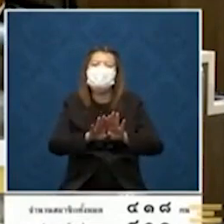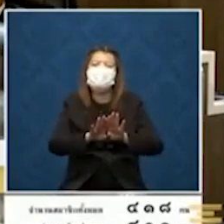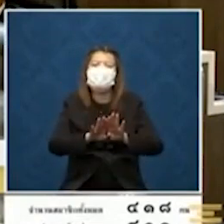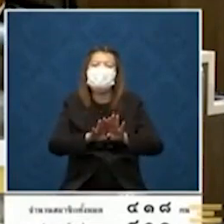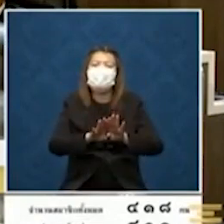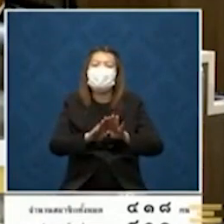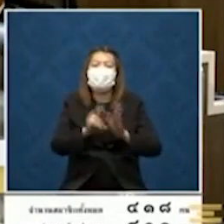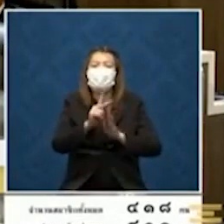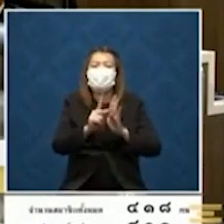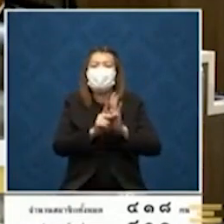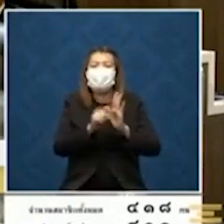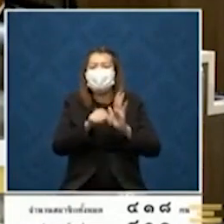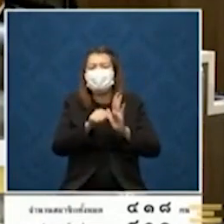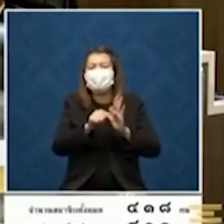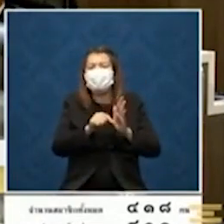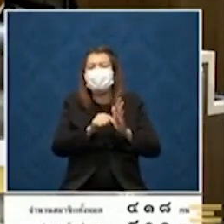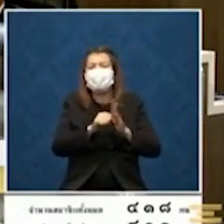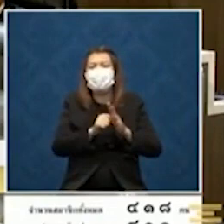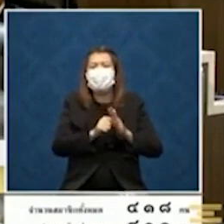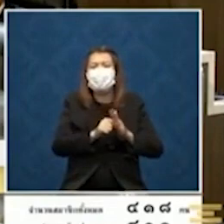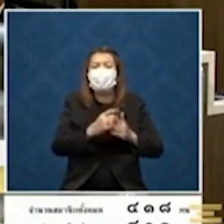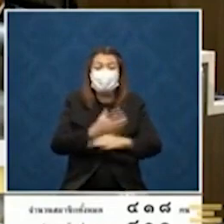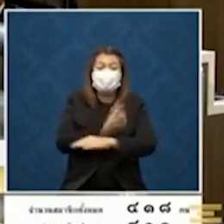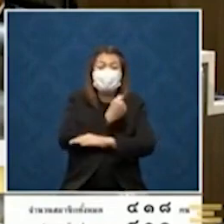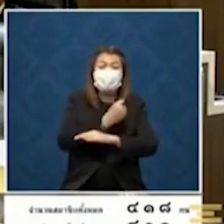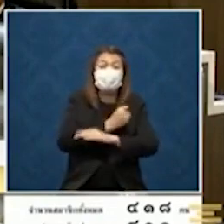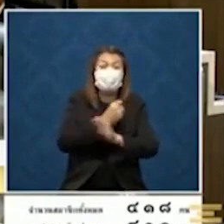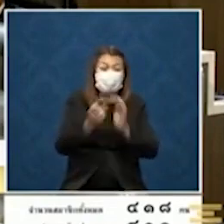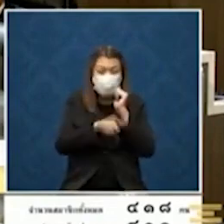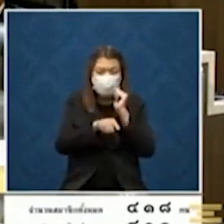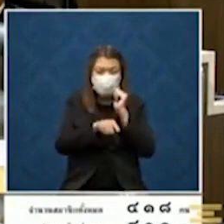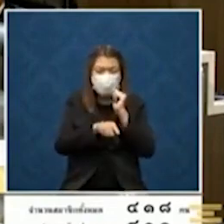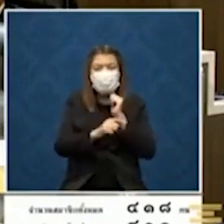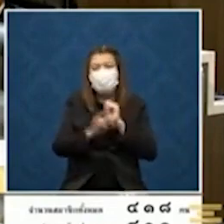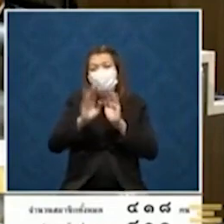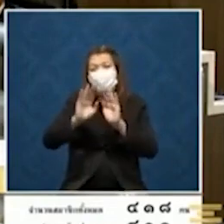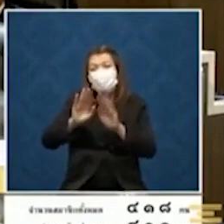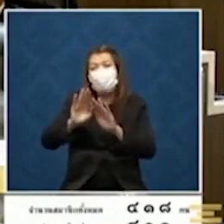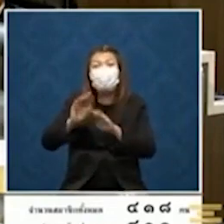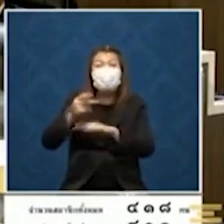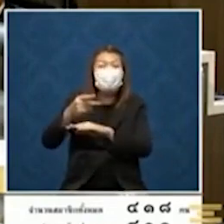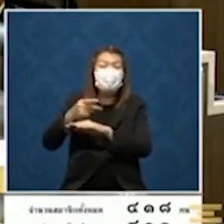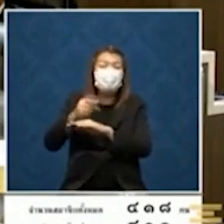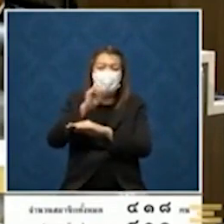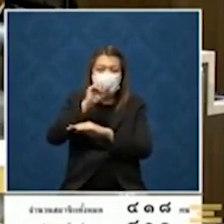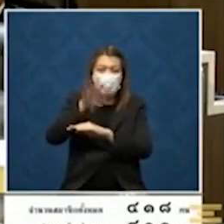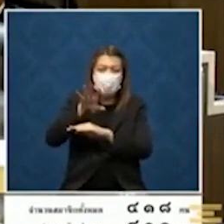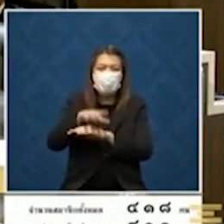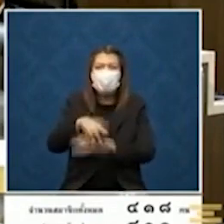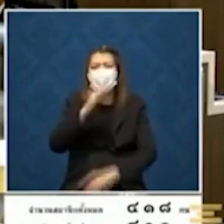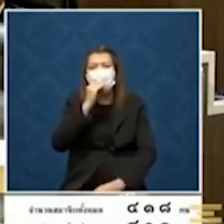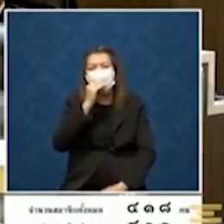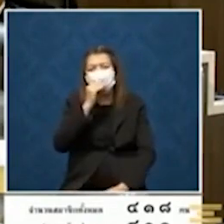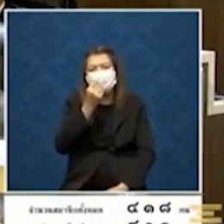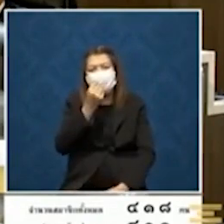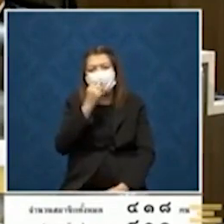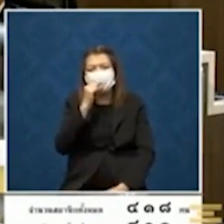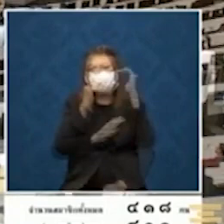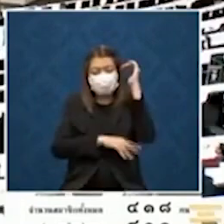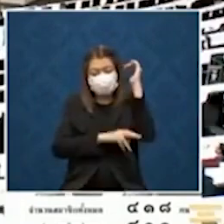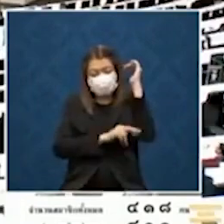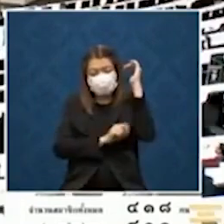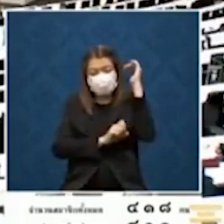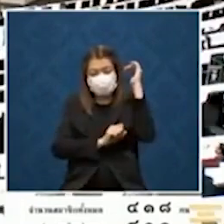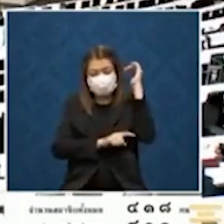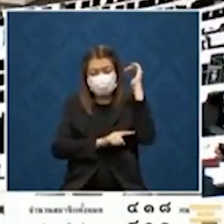ยไม่ให้เกียรติประชาชนด้วยมันก็เท่ากับไม่ให้เกียรติตัวเองนะคะแสดงกริยาพวกนี้ออกมาให้น้อยที่สุดหรือว่